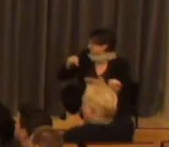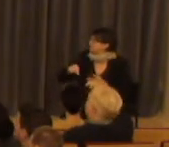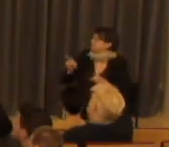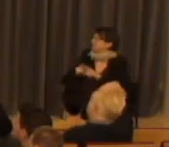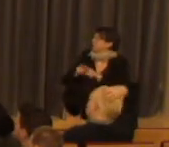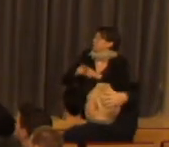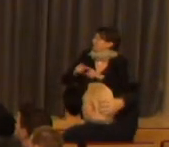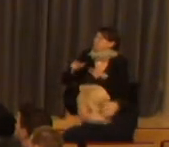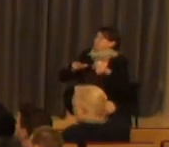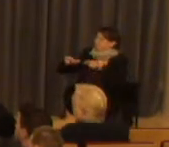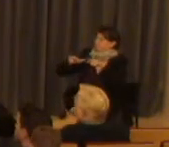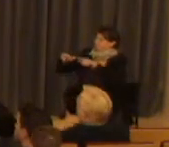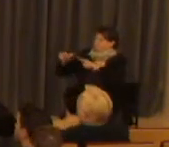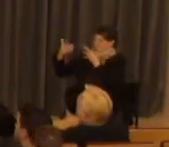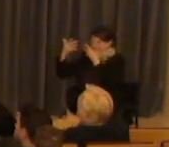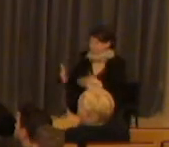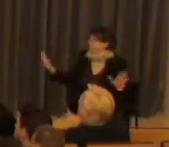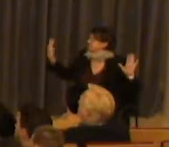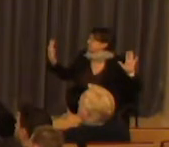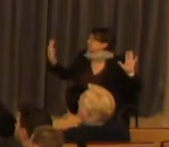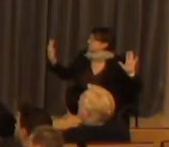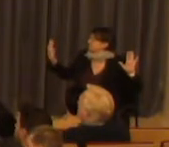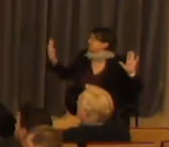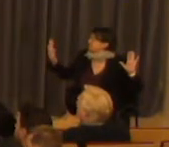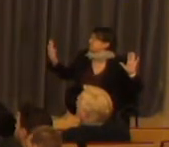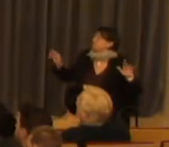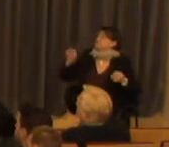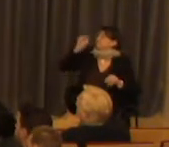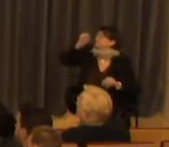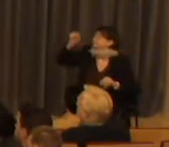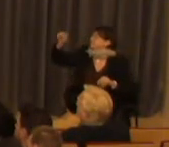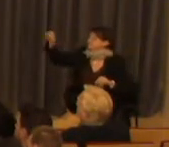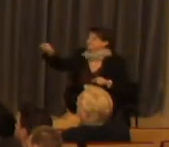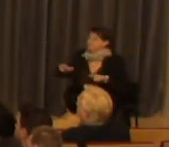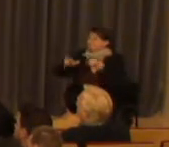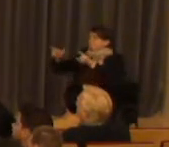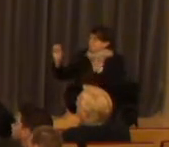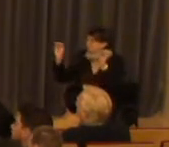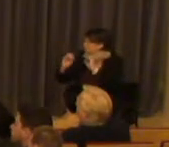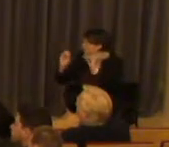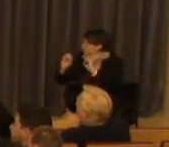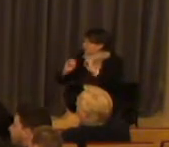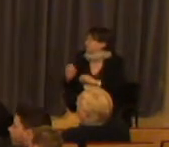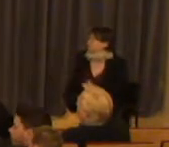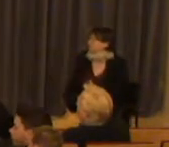teníeu universitat prèvia, formació universitària prèvia, però d'altres no.